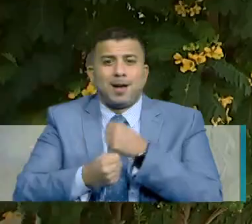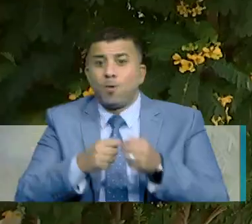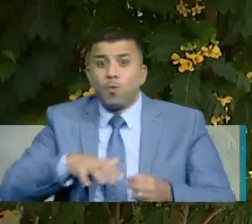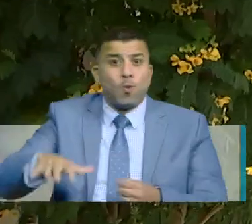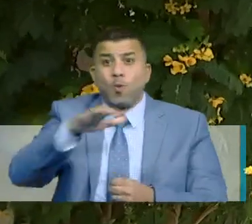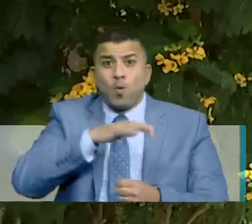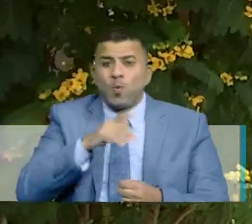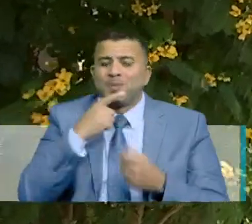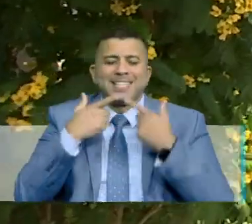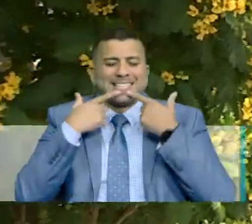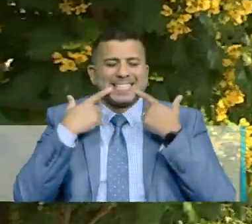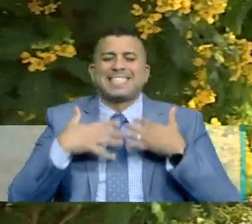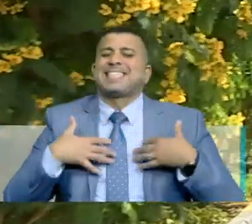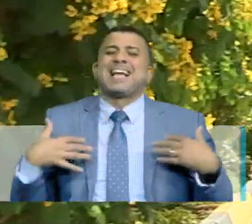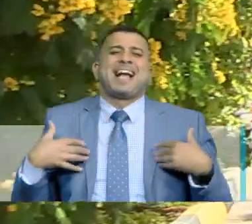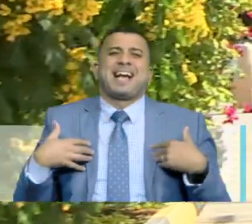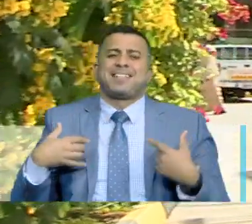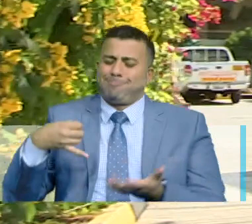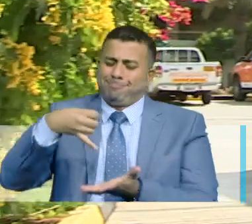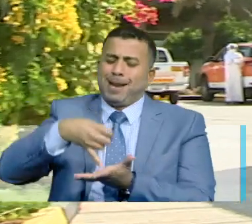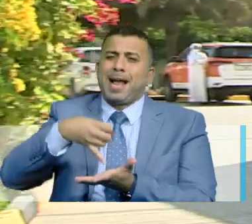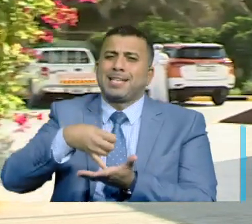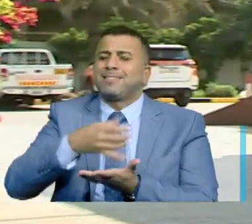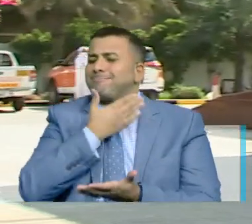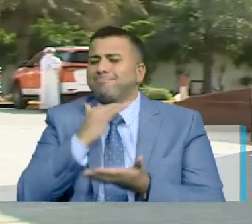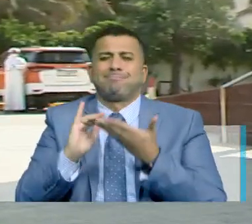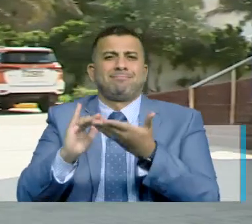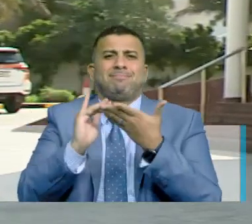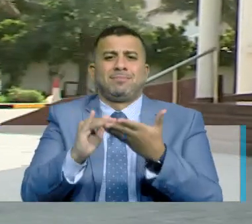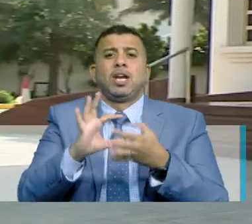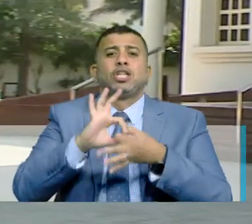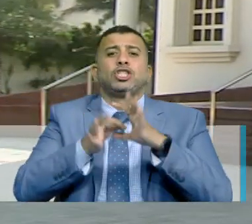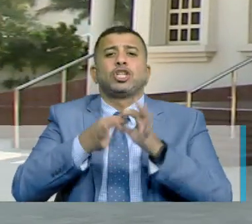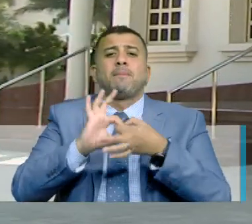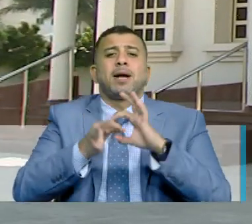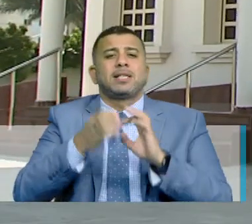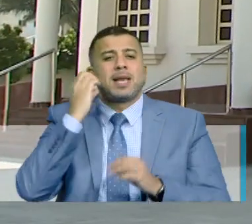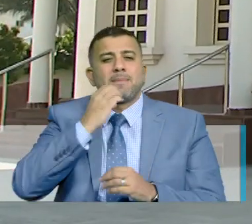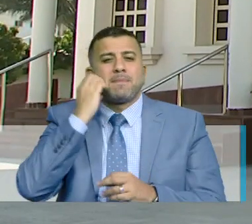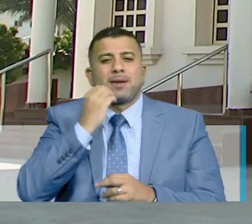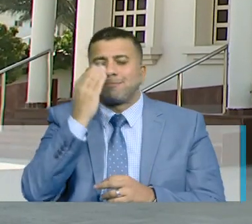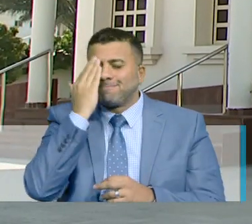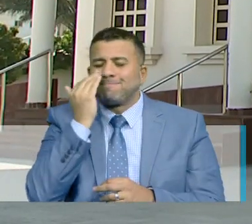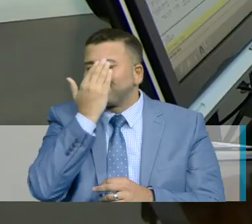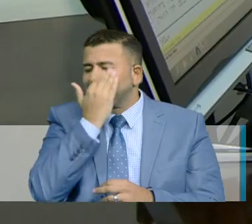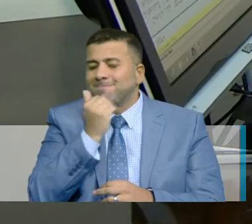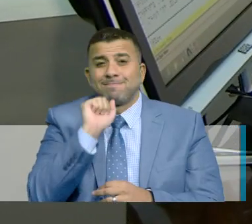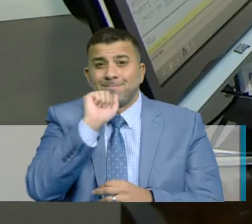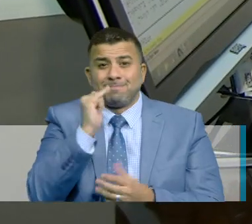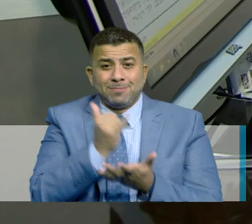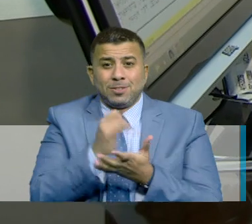عليها سعيد بالعديد من المراكز الخدميه في جمعيه الامارات للمعاقين بصريا